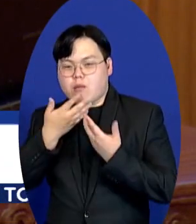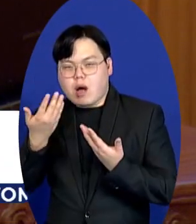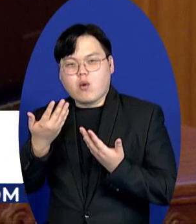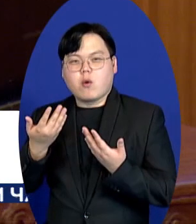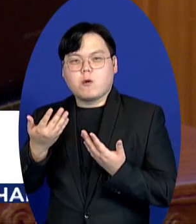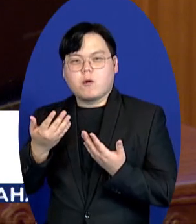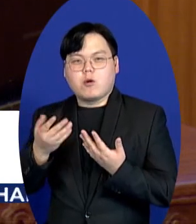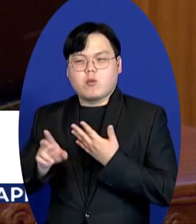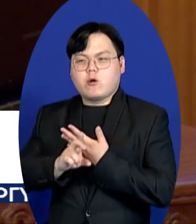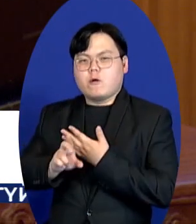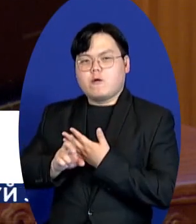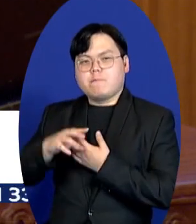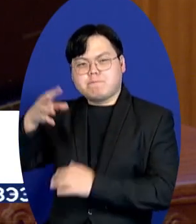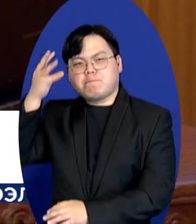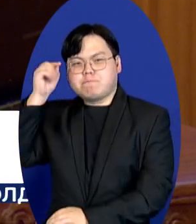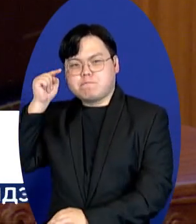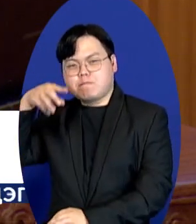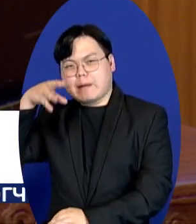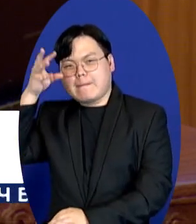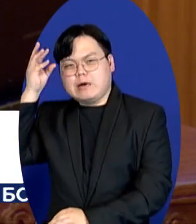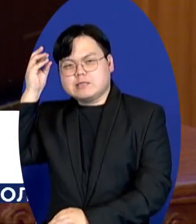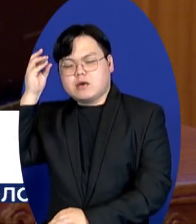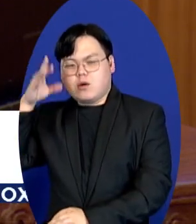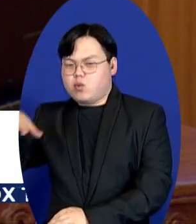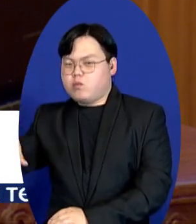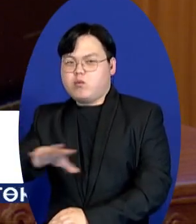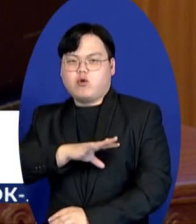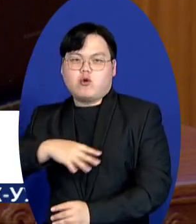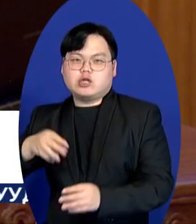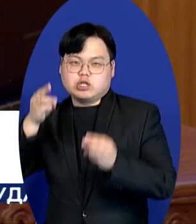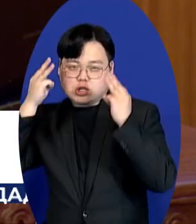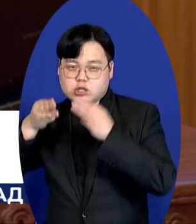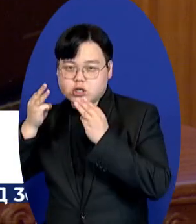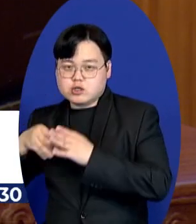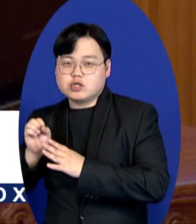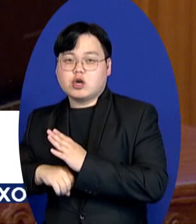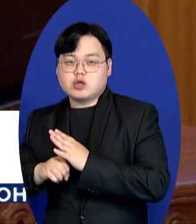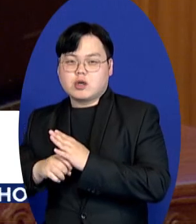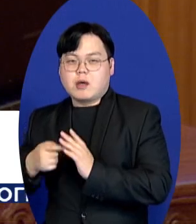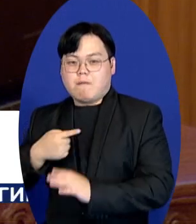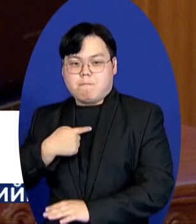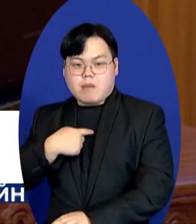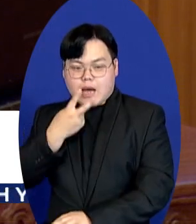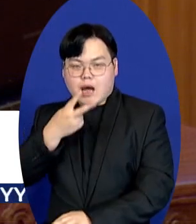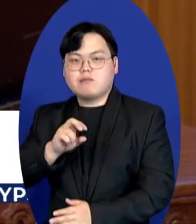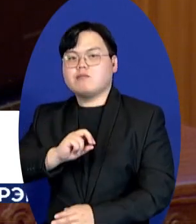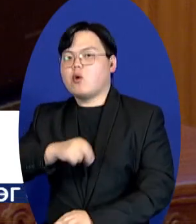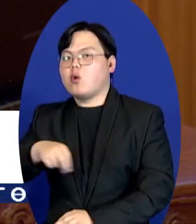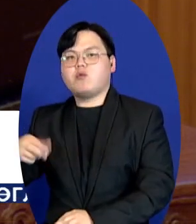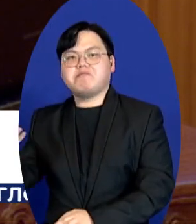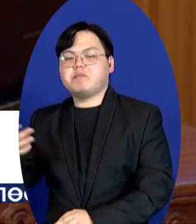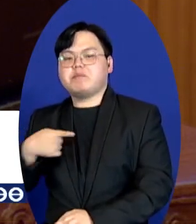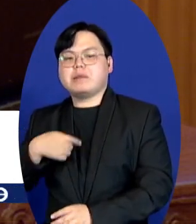болгоомжил үүсэт байгаа цогцоор нь шийдэх ёстой гэдгийг ярьсан учраас би энэ хуульд бол одоо гаруусах зурхгүй би нэрээ татна